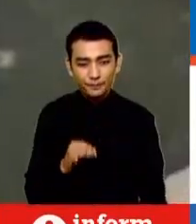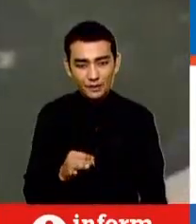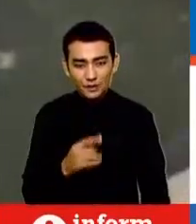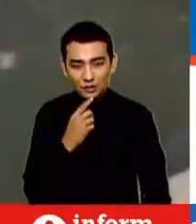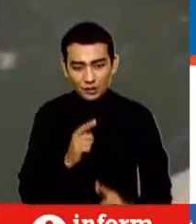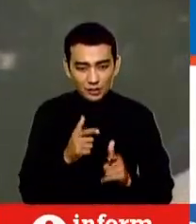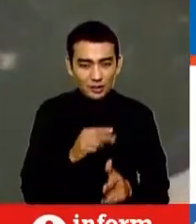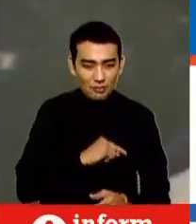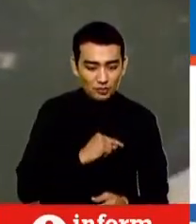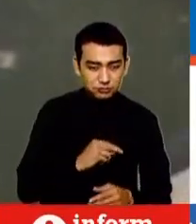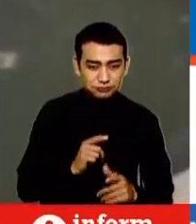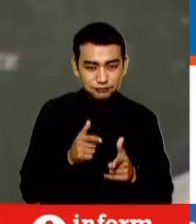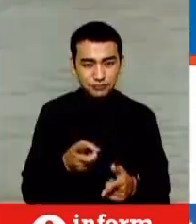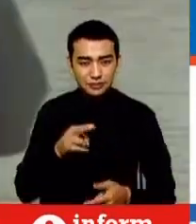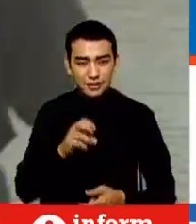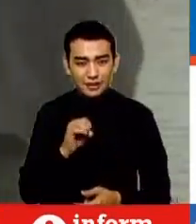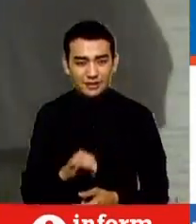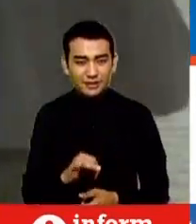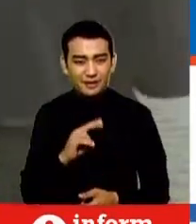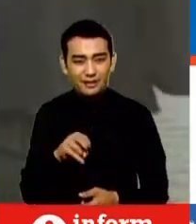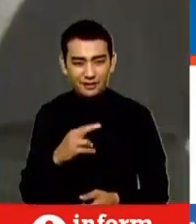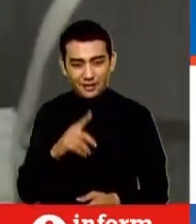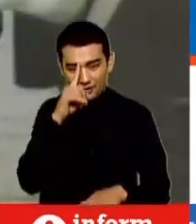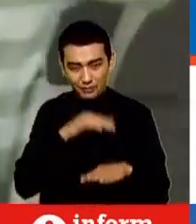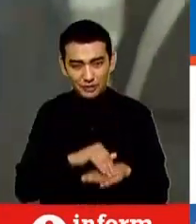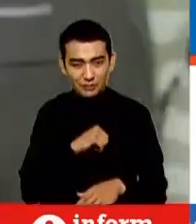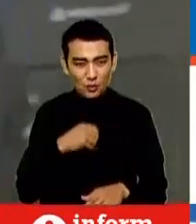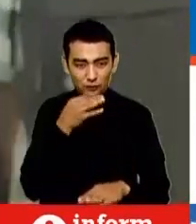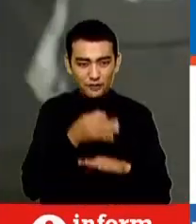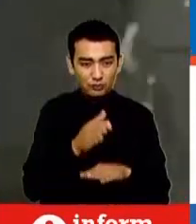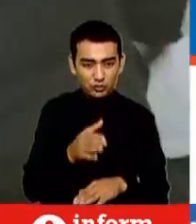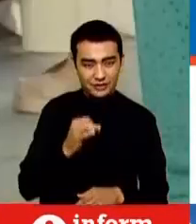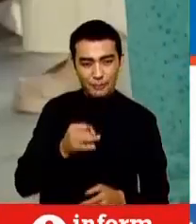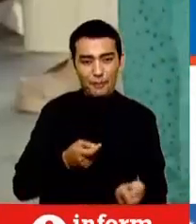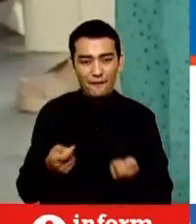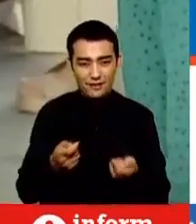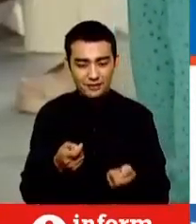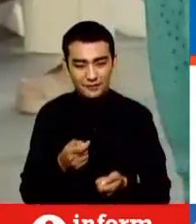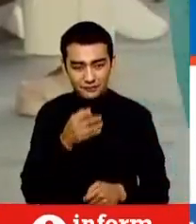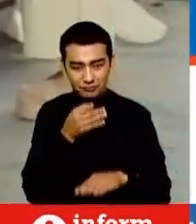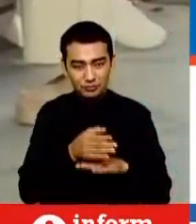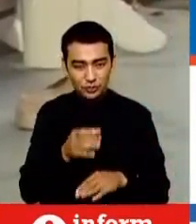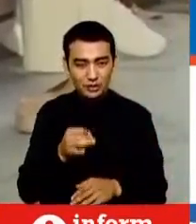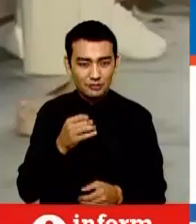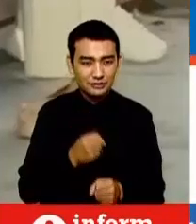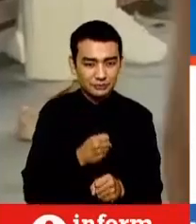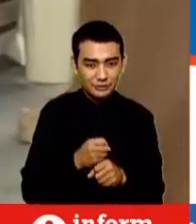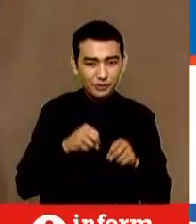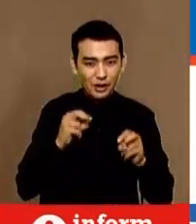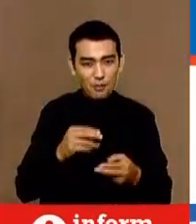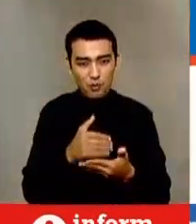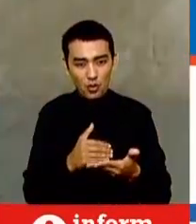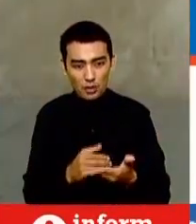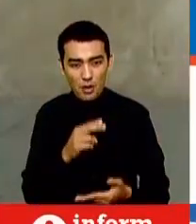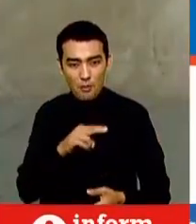трудоустройства молодёжи категории нет ляжет на плече акимата Алматы и правительство им поручено разработать специальную программу